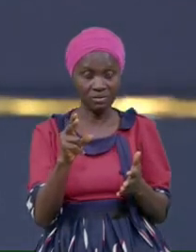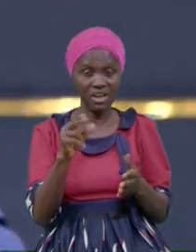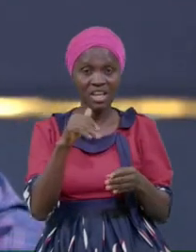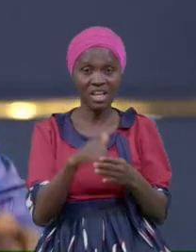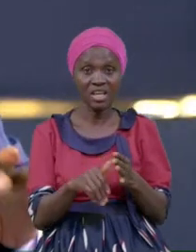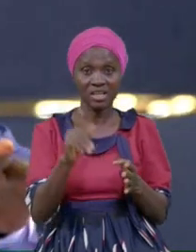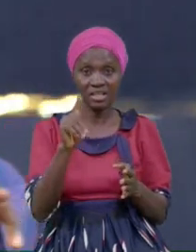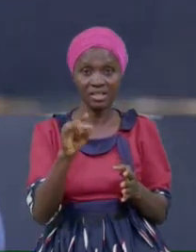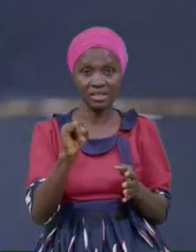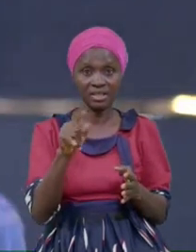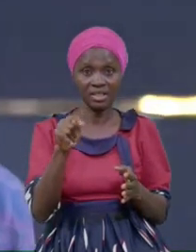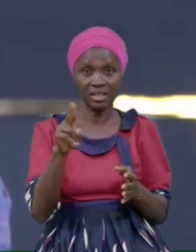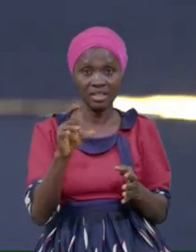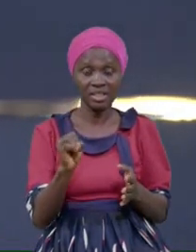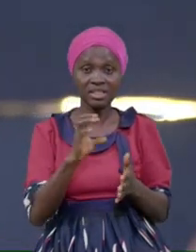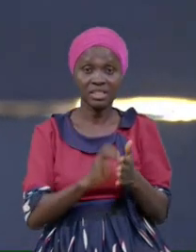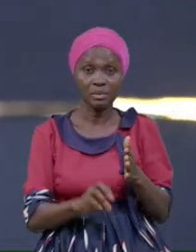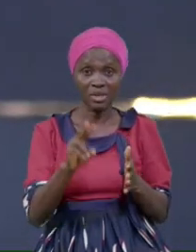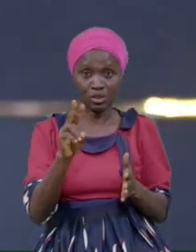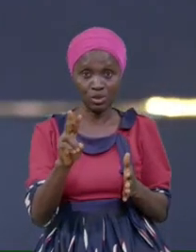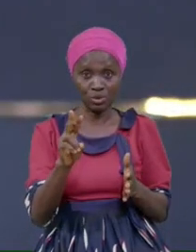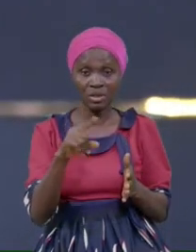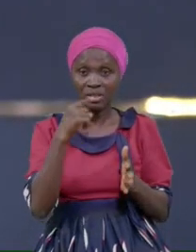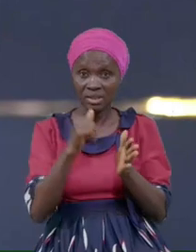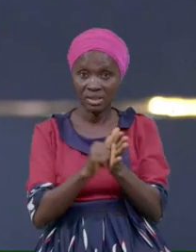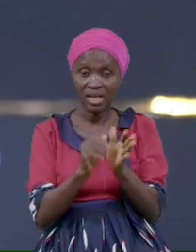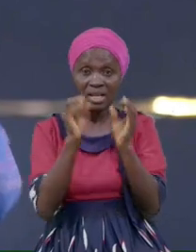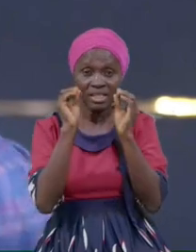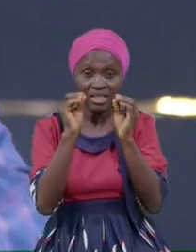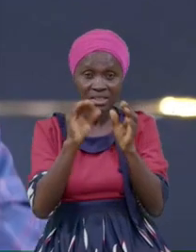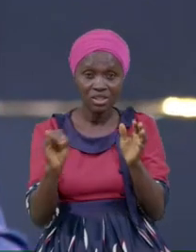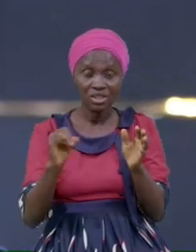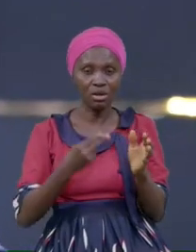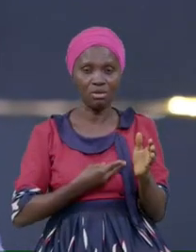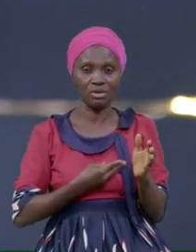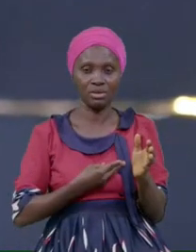En Tite 2, elle nous enseigne.